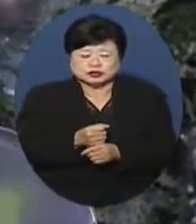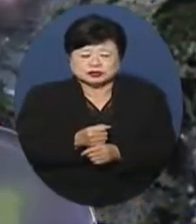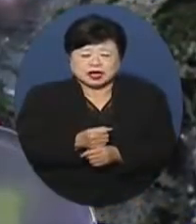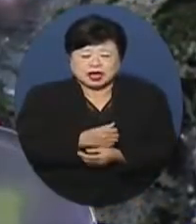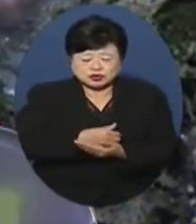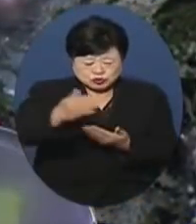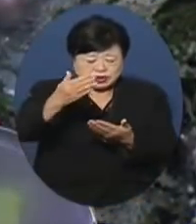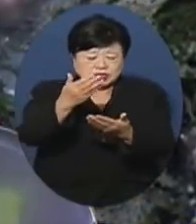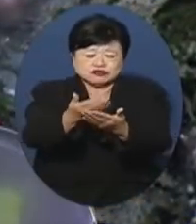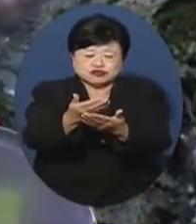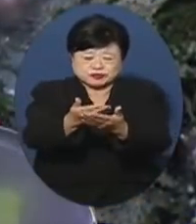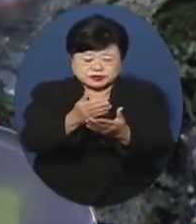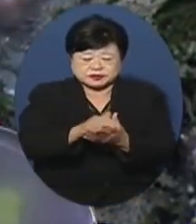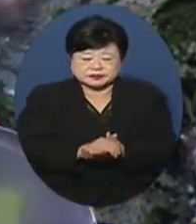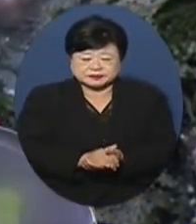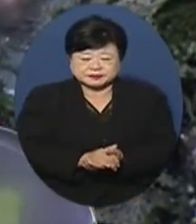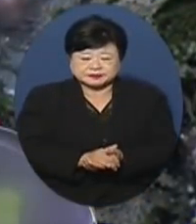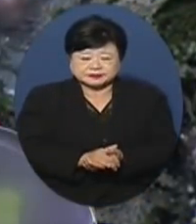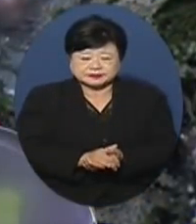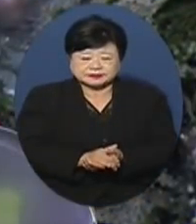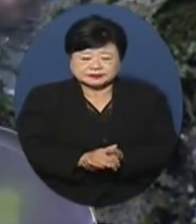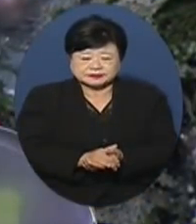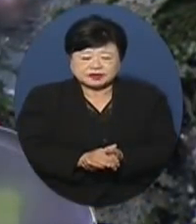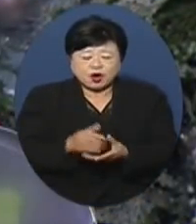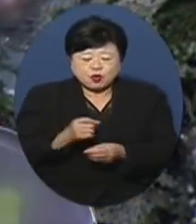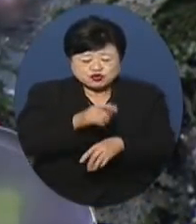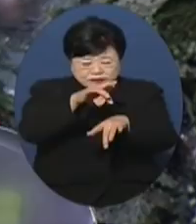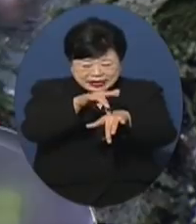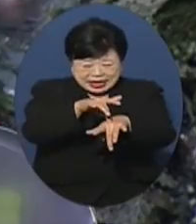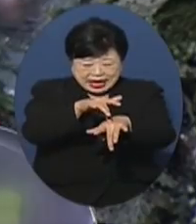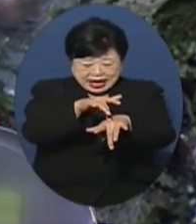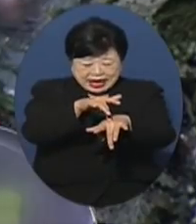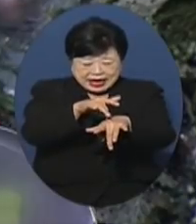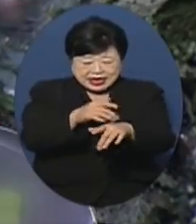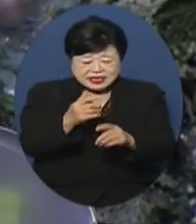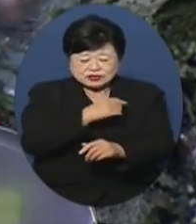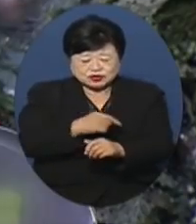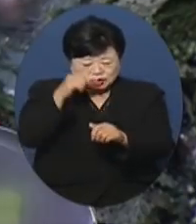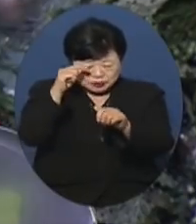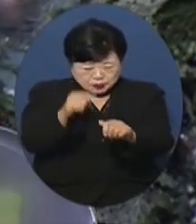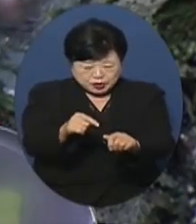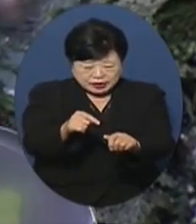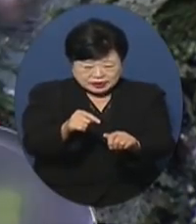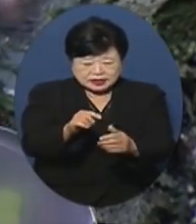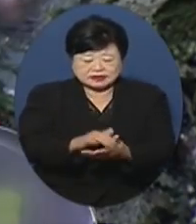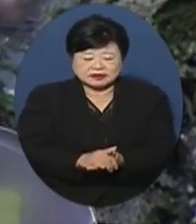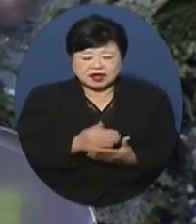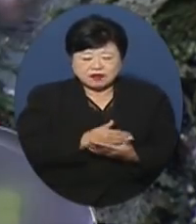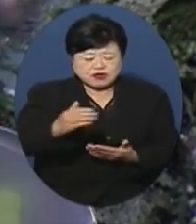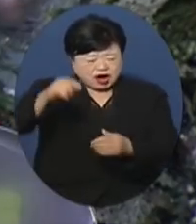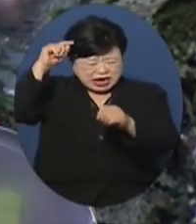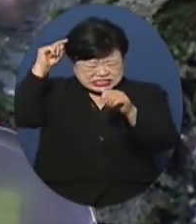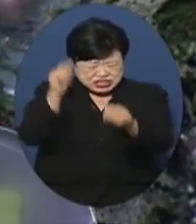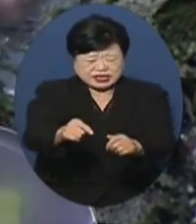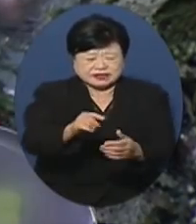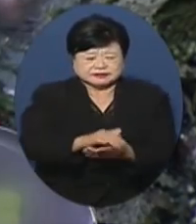내가 쫓아주시옵소서. 너희 원수 마귀야, 나사렛 예수의 이름을 명하느니